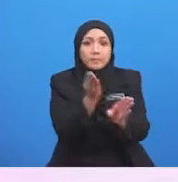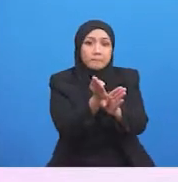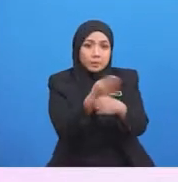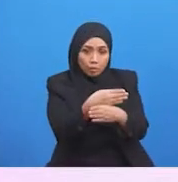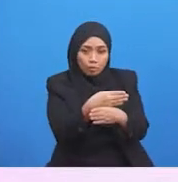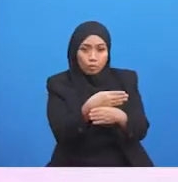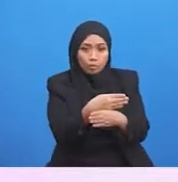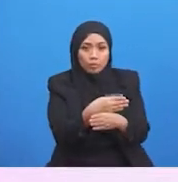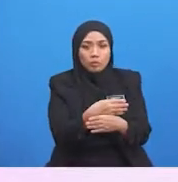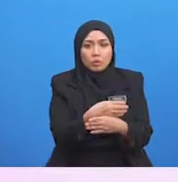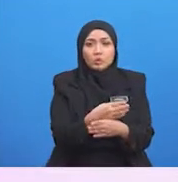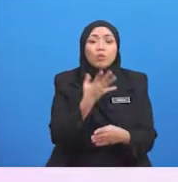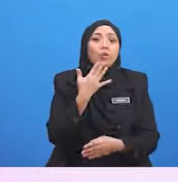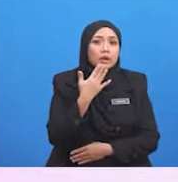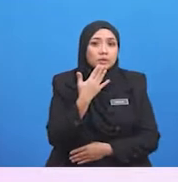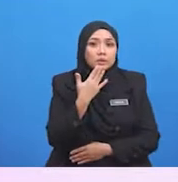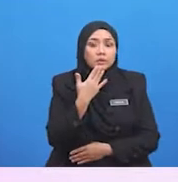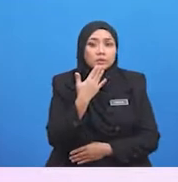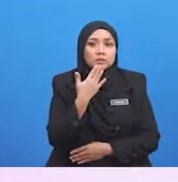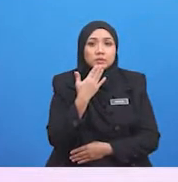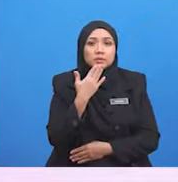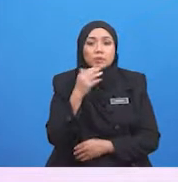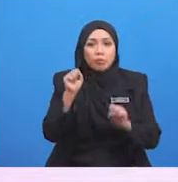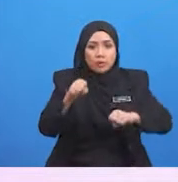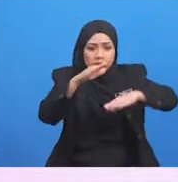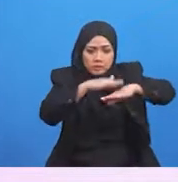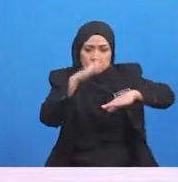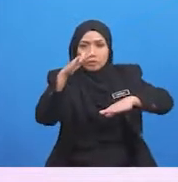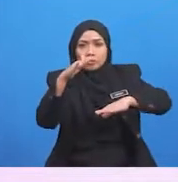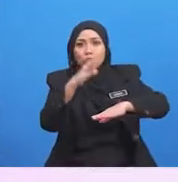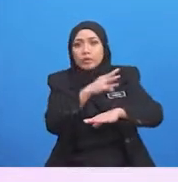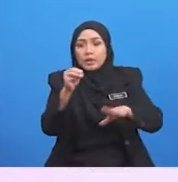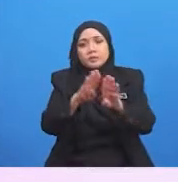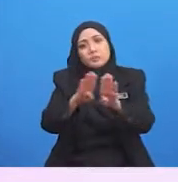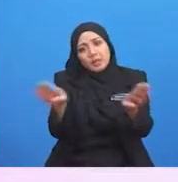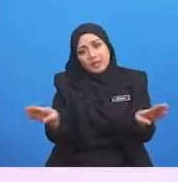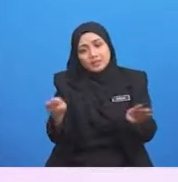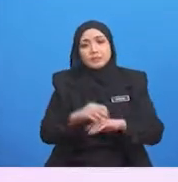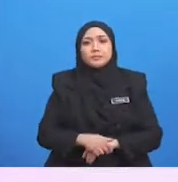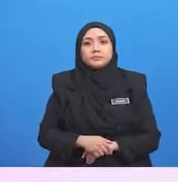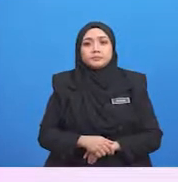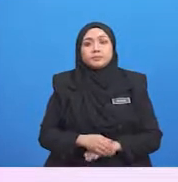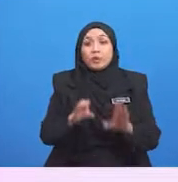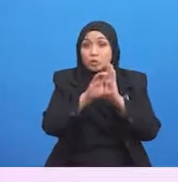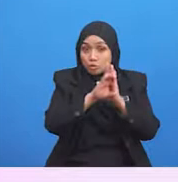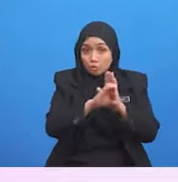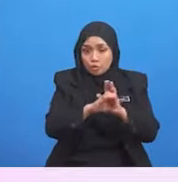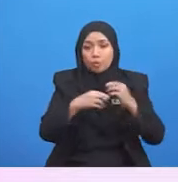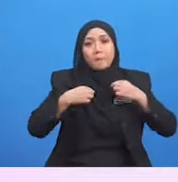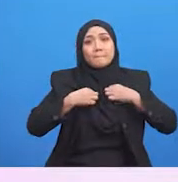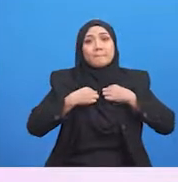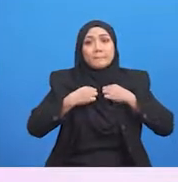seperti bentuk, warna, boleh disentuh dan sebagainya. Contoh produk adalah seperti